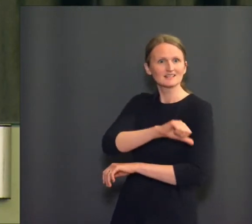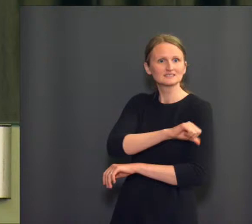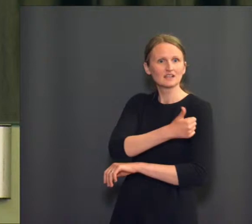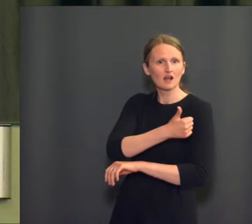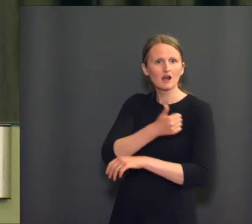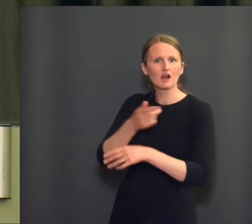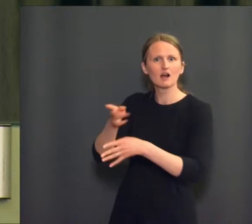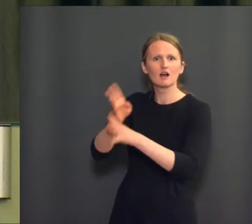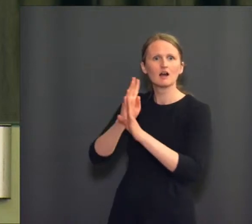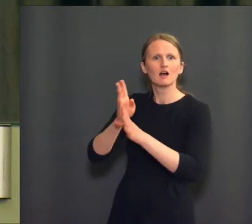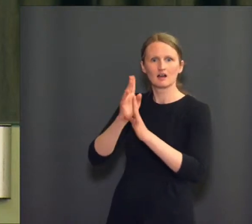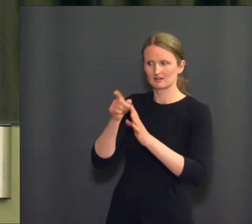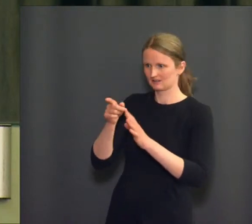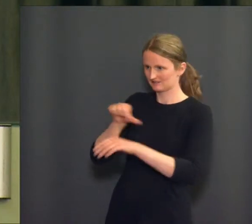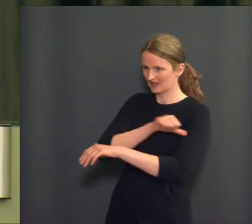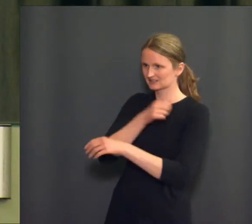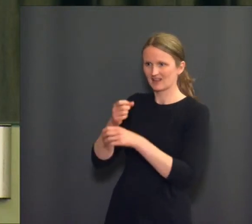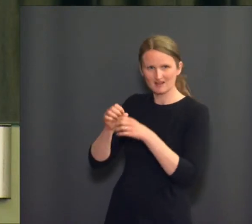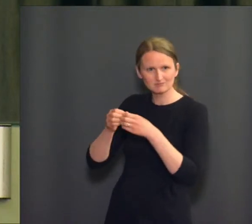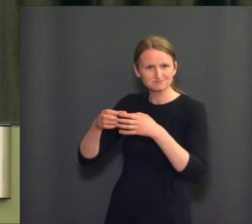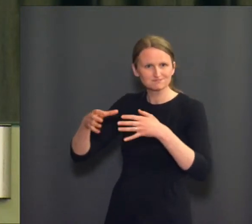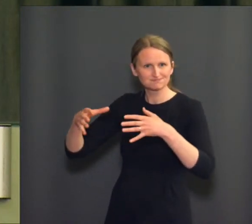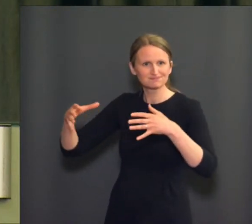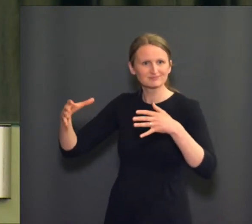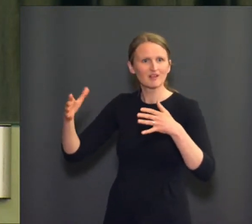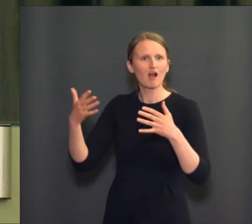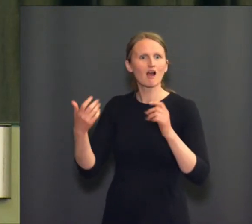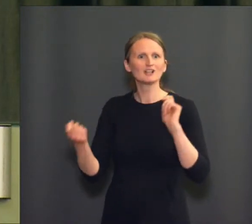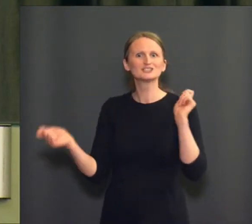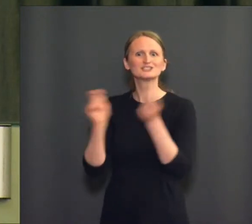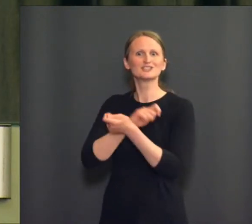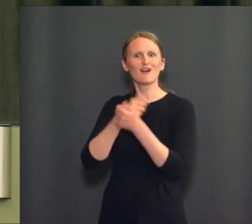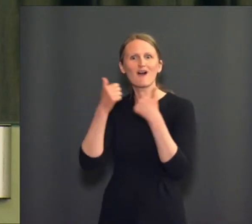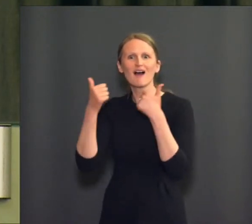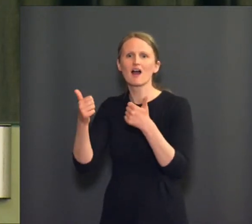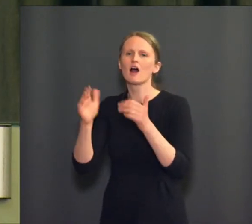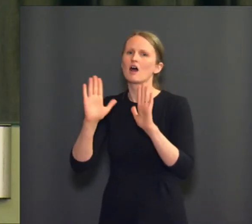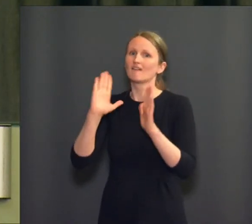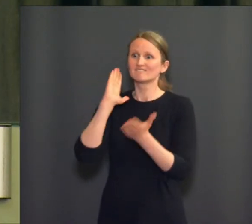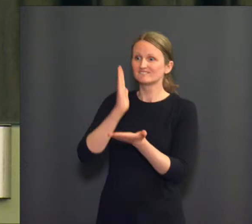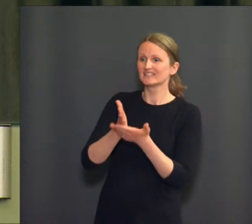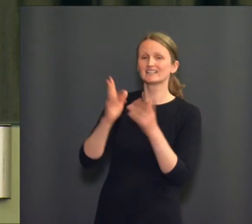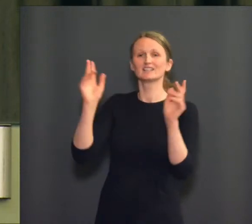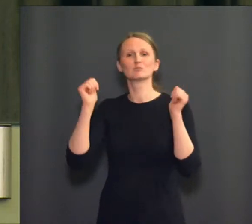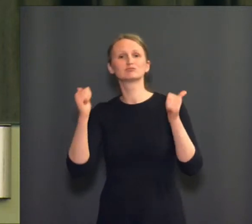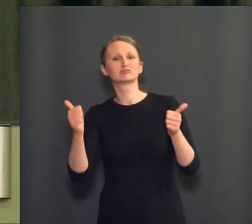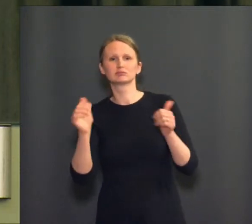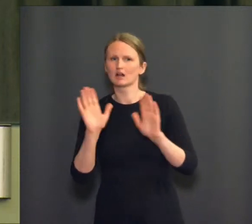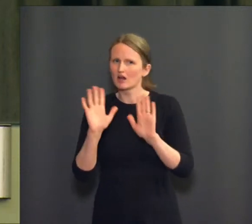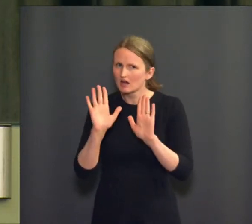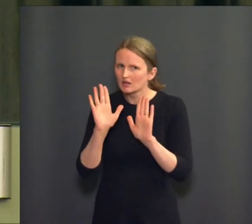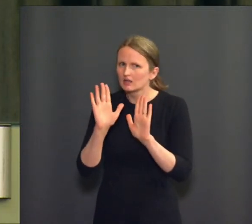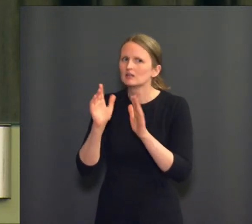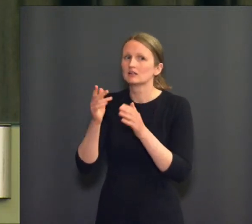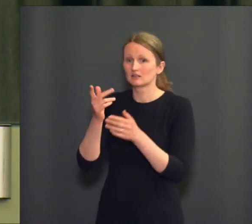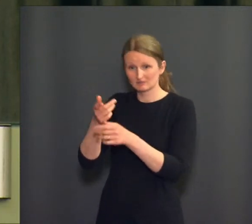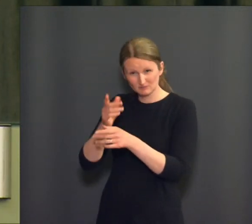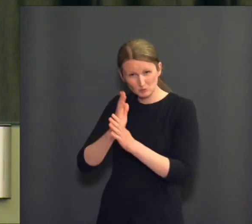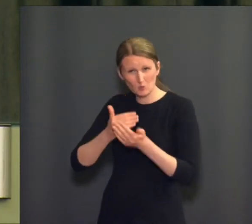là-dessus. Continuer à limiter nos comportements à risque reste actuellement la méthode la plus efficace pour aider le personnel de